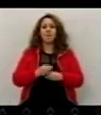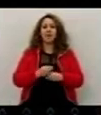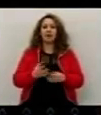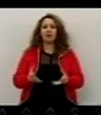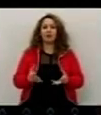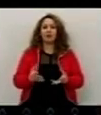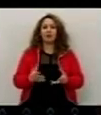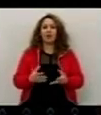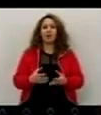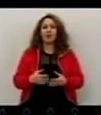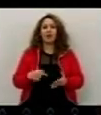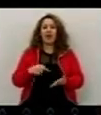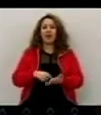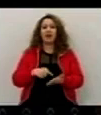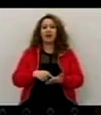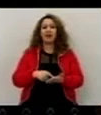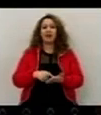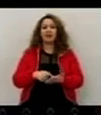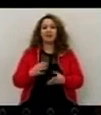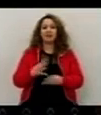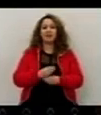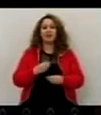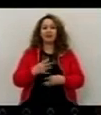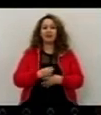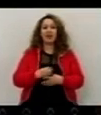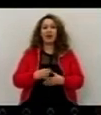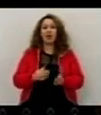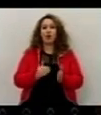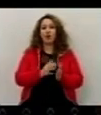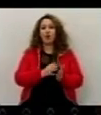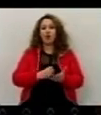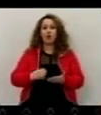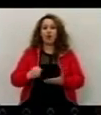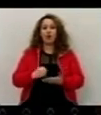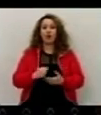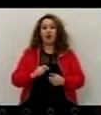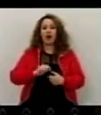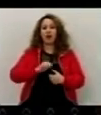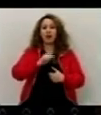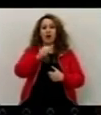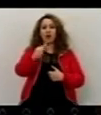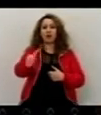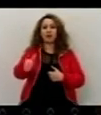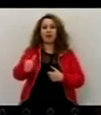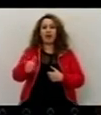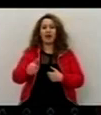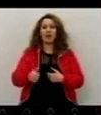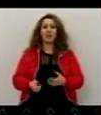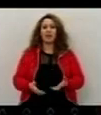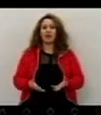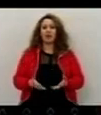الأمثل لهذه الثروات بشكل مستدام، أقول بشكل مستدام، الذي ينعكس على